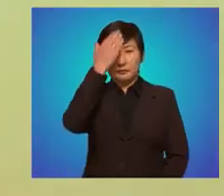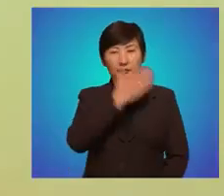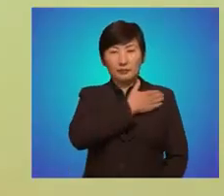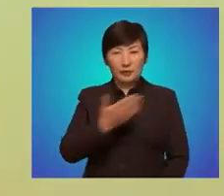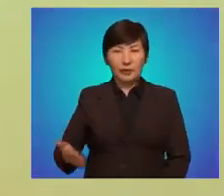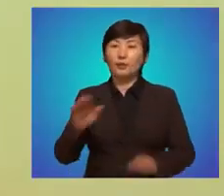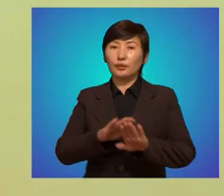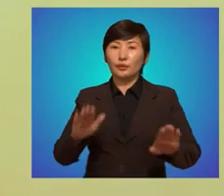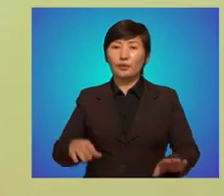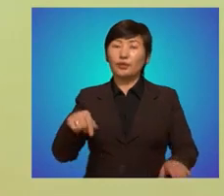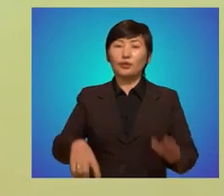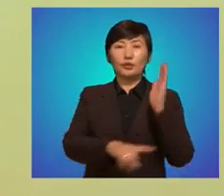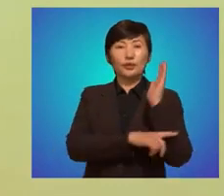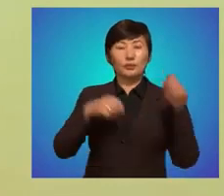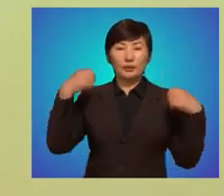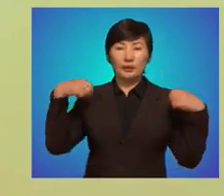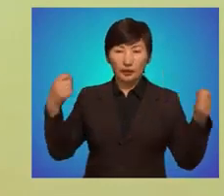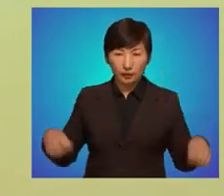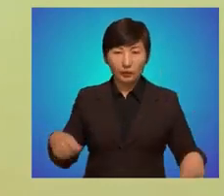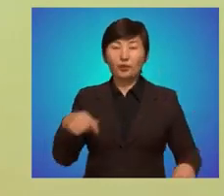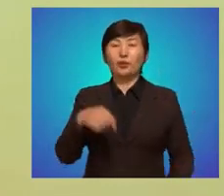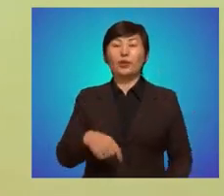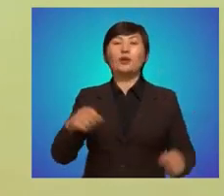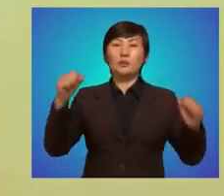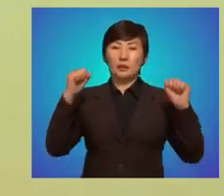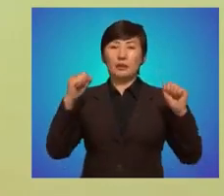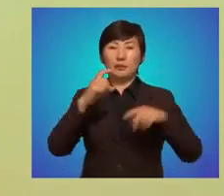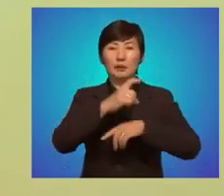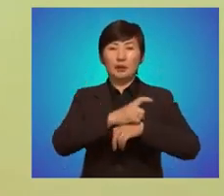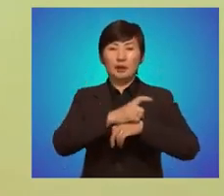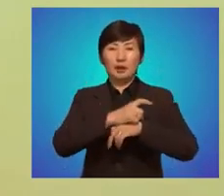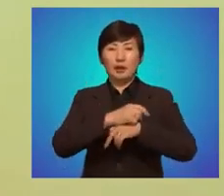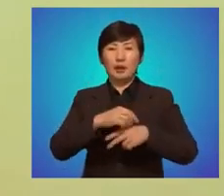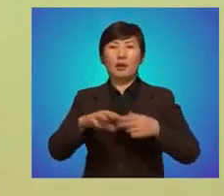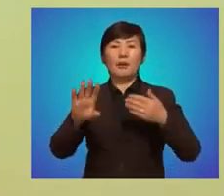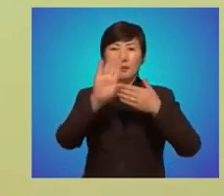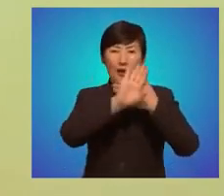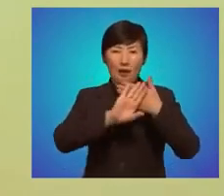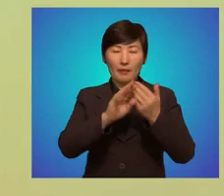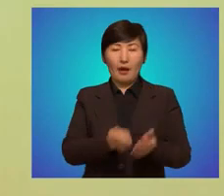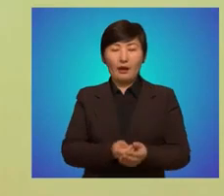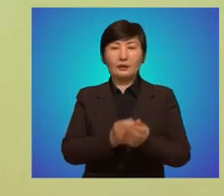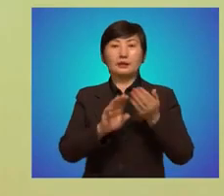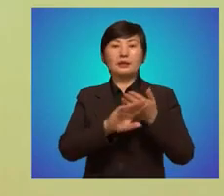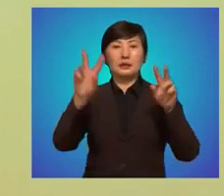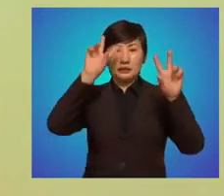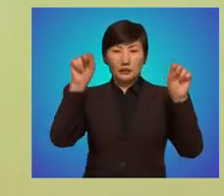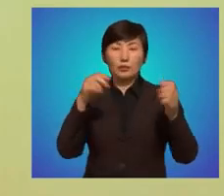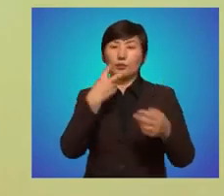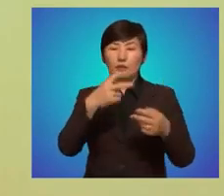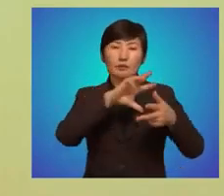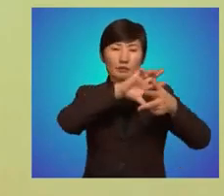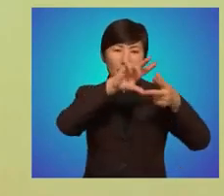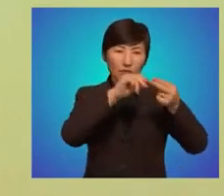Сайн байцгаана уу хүмүүд ээ. Та бүхэн өндрийн мэндийг хүргэе. За өнөөдөр бид тамирын хичээлээр хөлөлийн хаалт гэсэн хичээлийг үзэх болно. За хаалтын дотор 3 янз